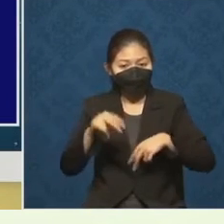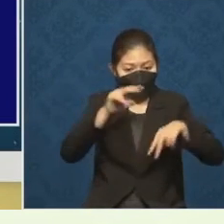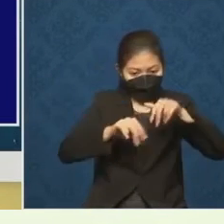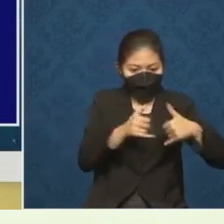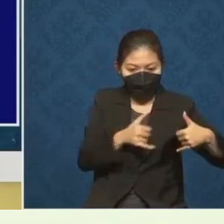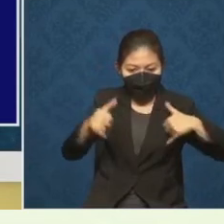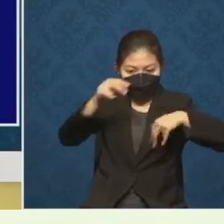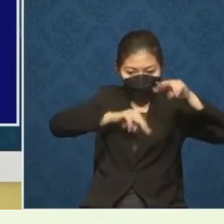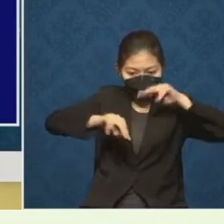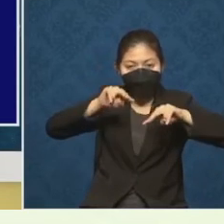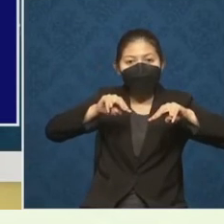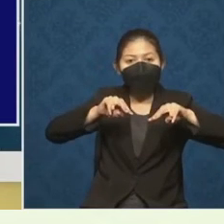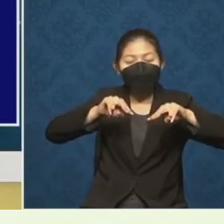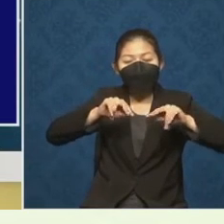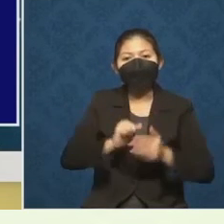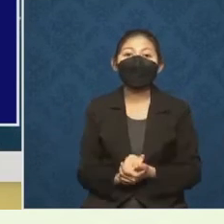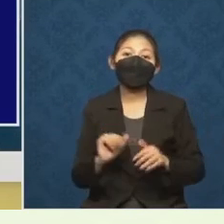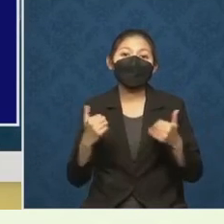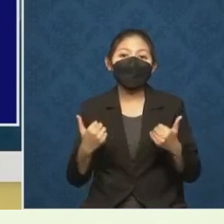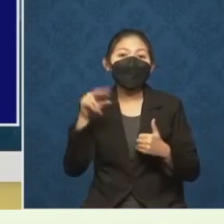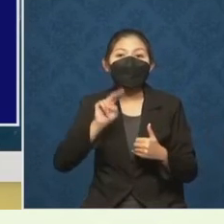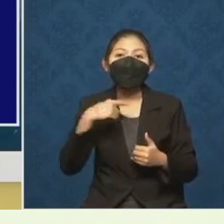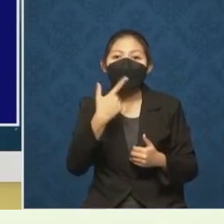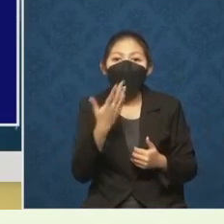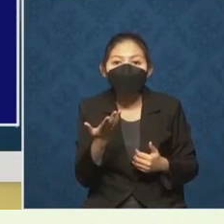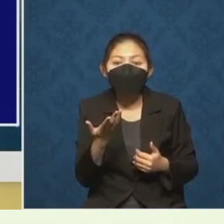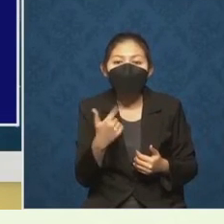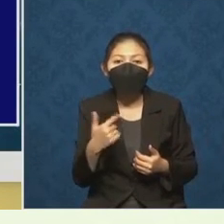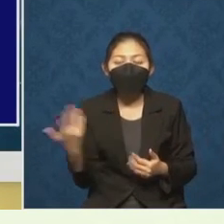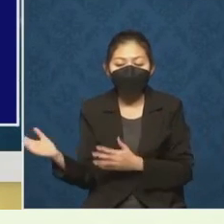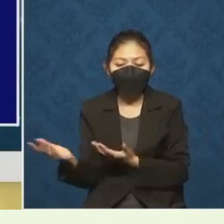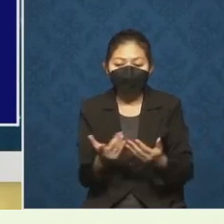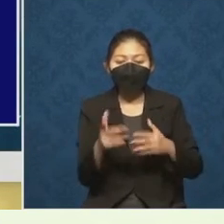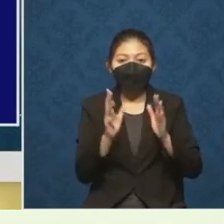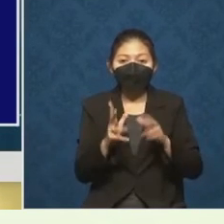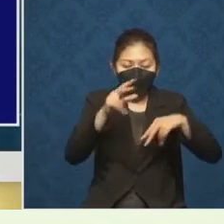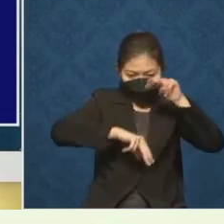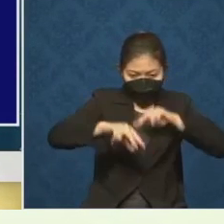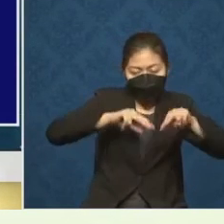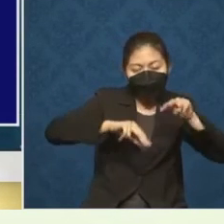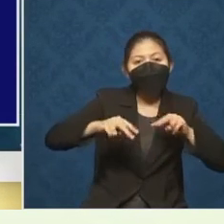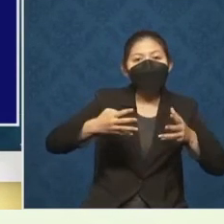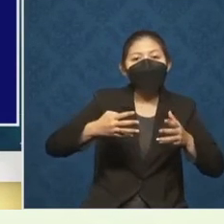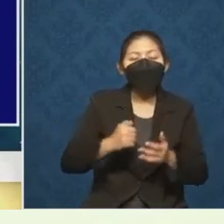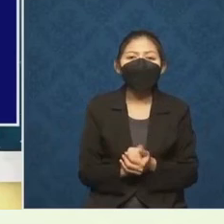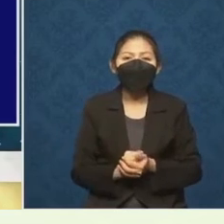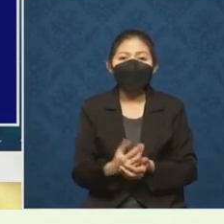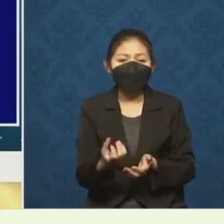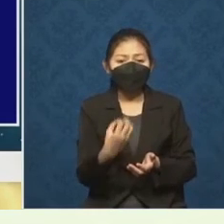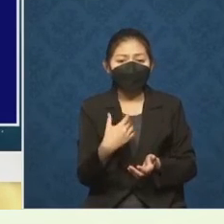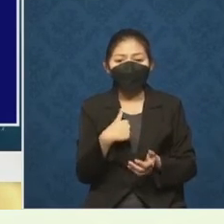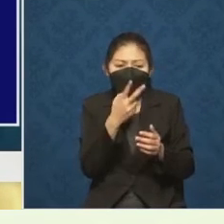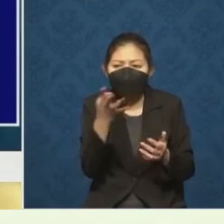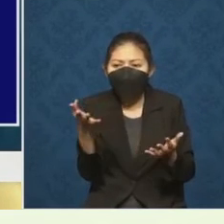ตอนนี้ใช้ใครใช้ผู้ตรวจการเลือกตั้งนะไปตรวจ แล้วเขาก็บอกไม่เห็นไม่พบนะ